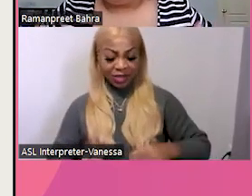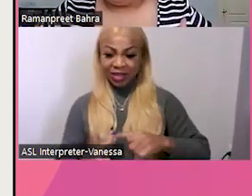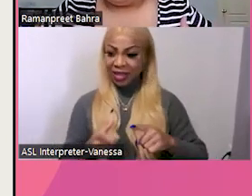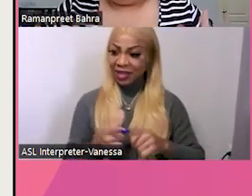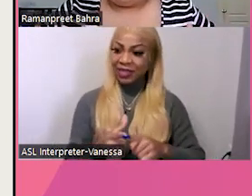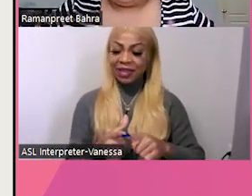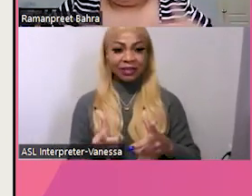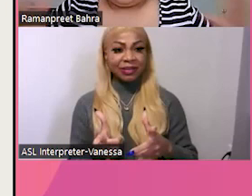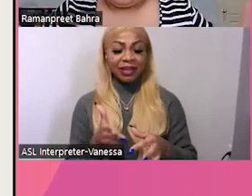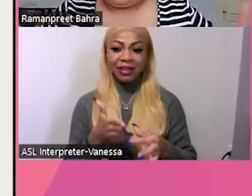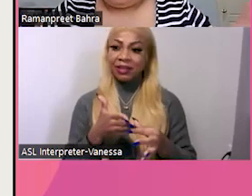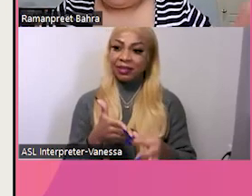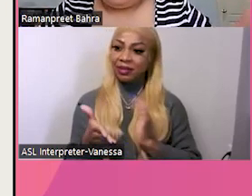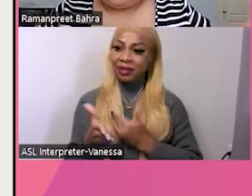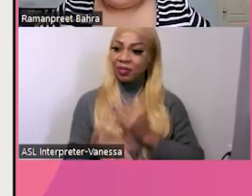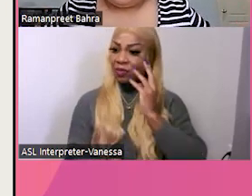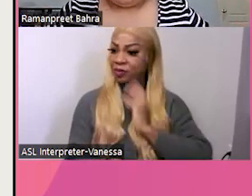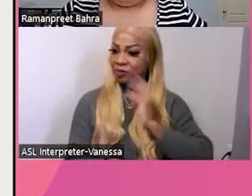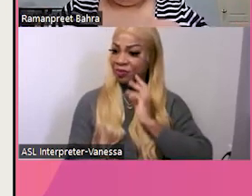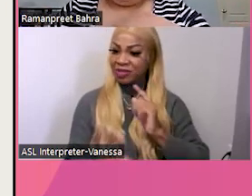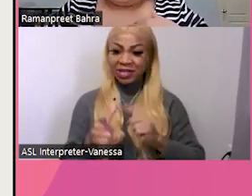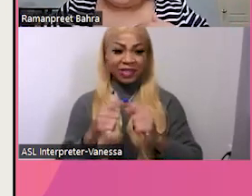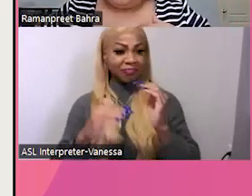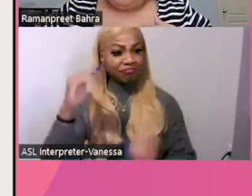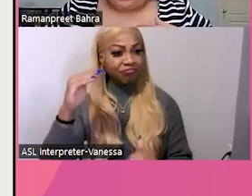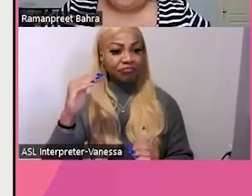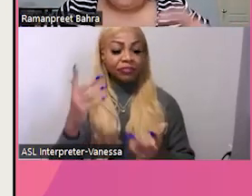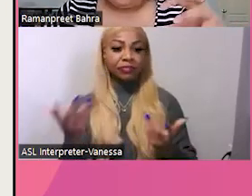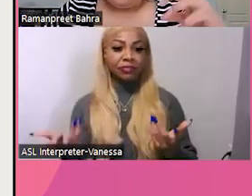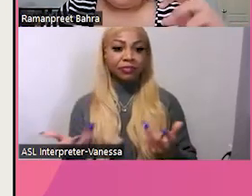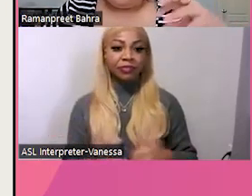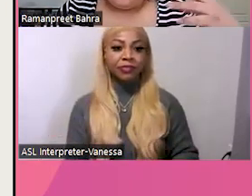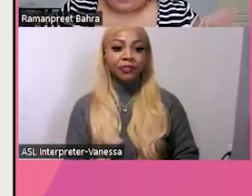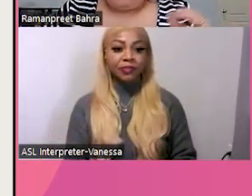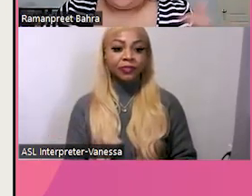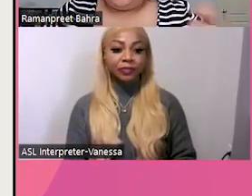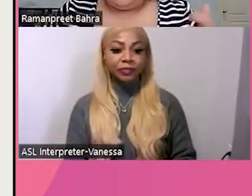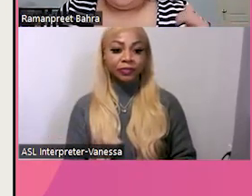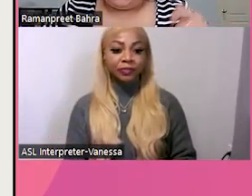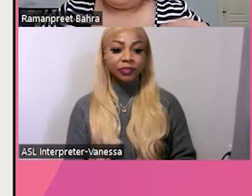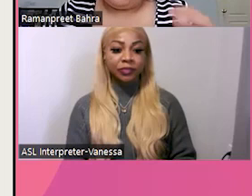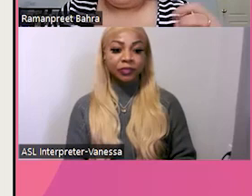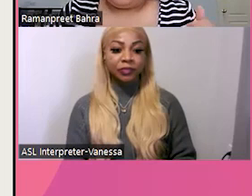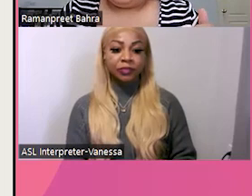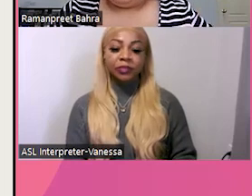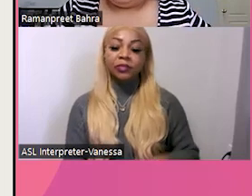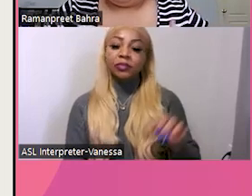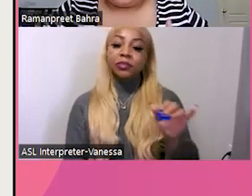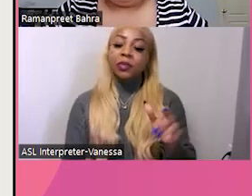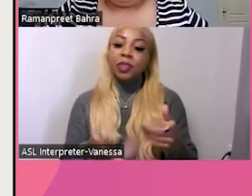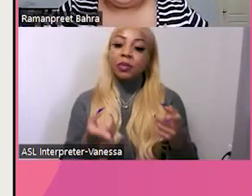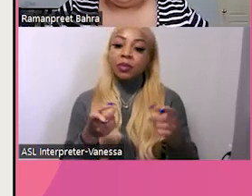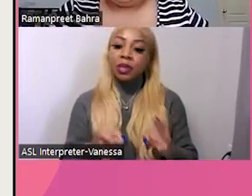euh, seul- qui, ce qui crée un processus qui fait en sorte, qui dicte la façon dont on perçoit nos